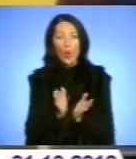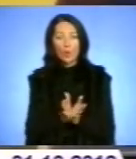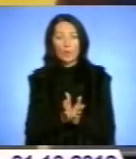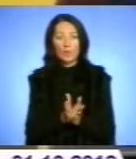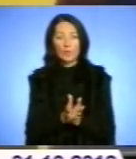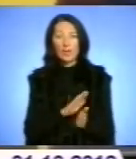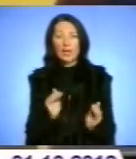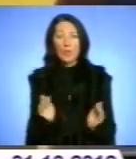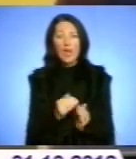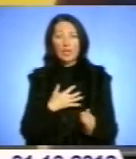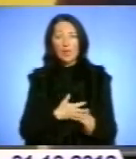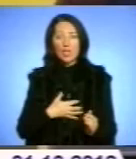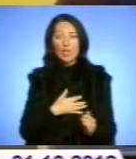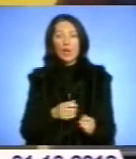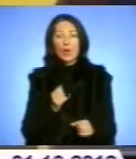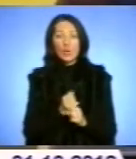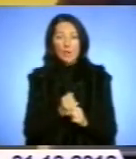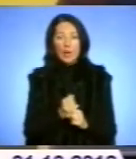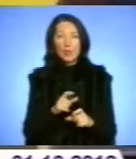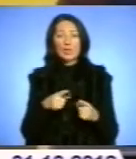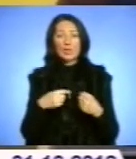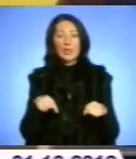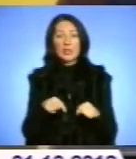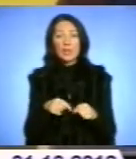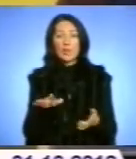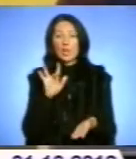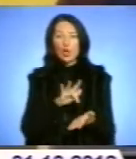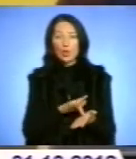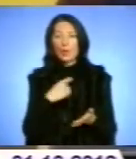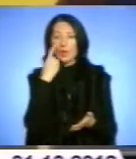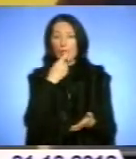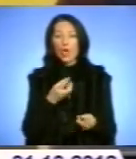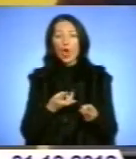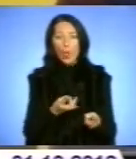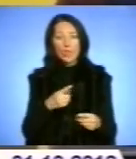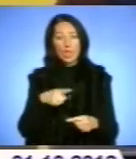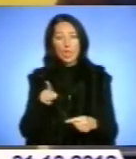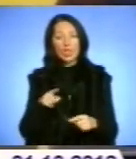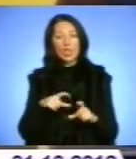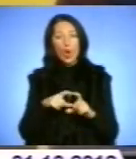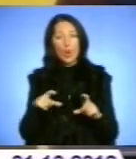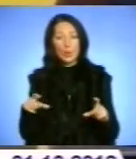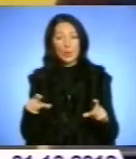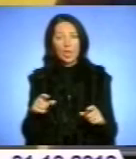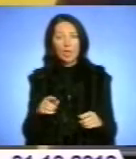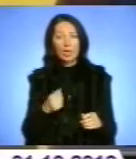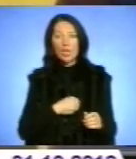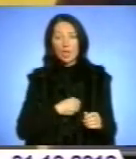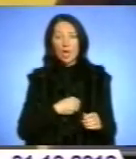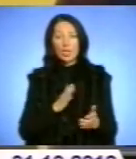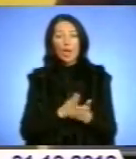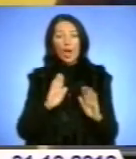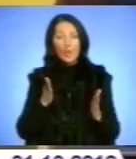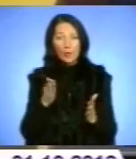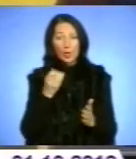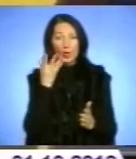Не менш важливо запуск систем централізованого та індивідуального опалення на інших об'єктах. На жаль, поодинокі випадки,